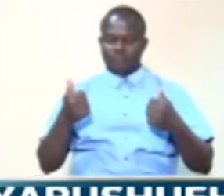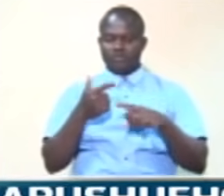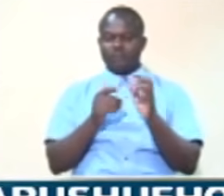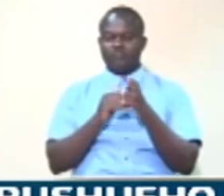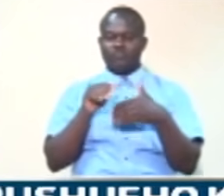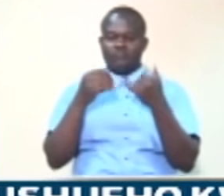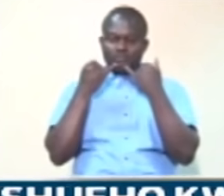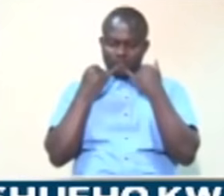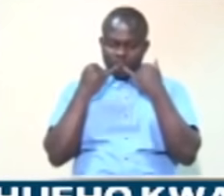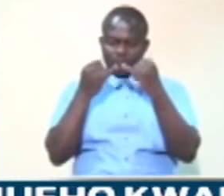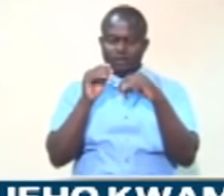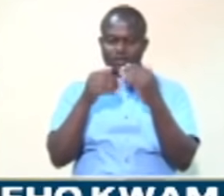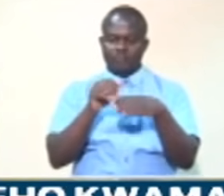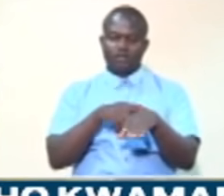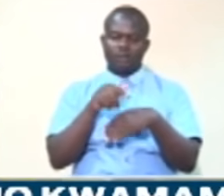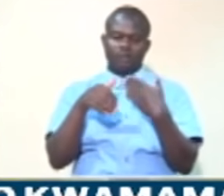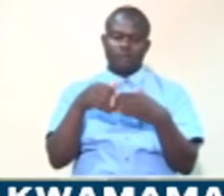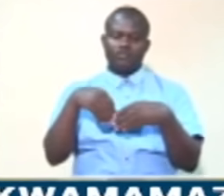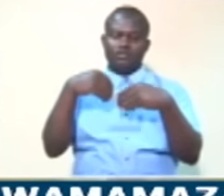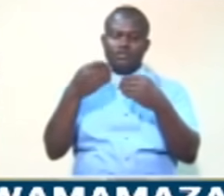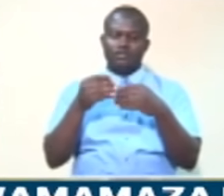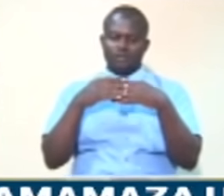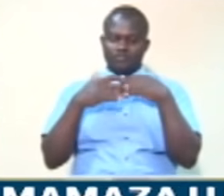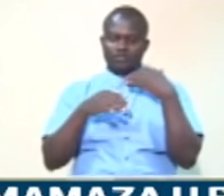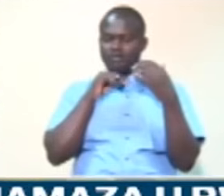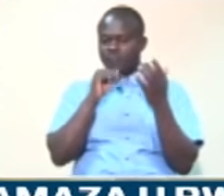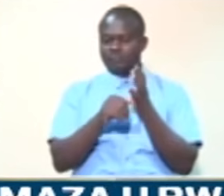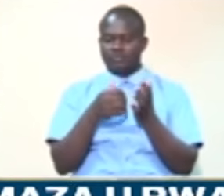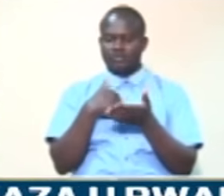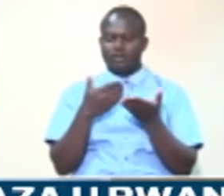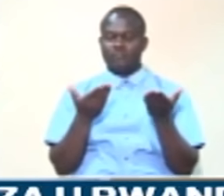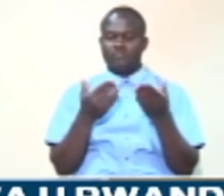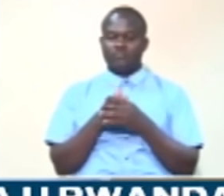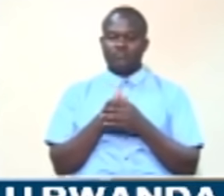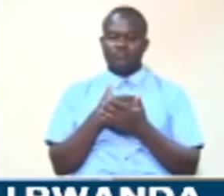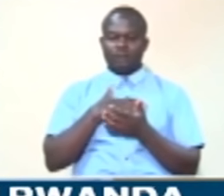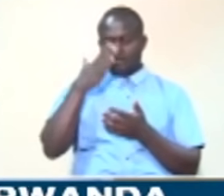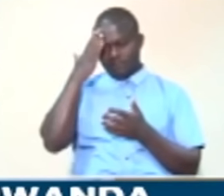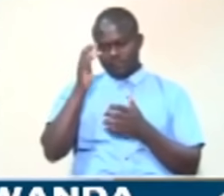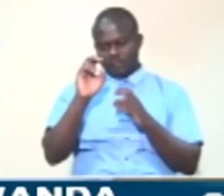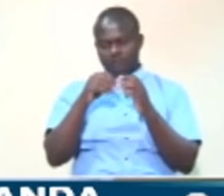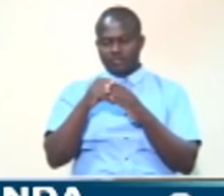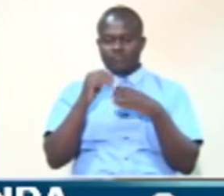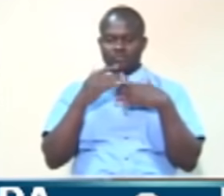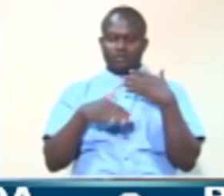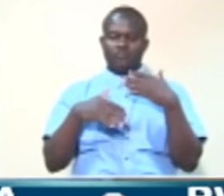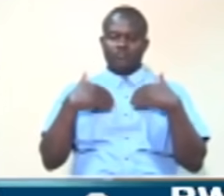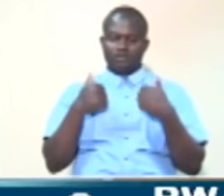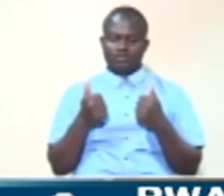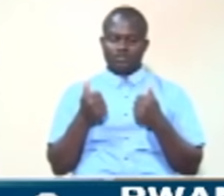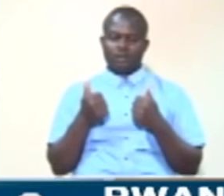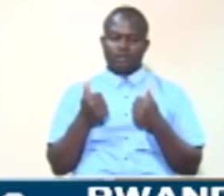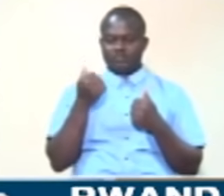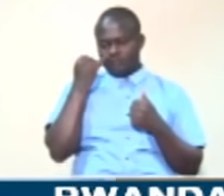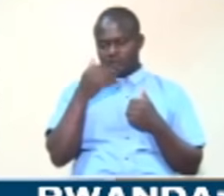ariko nabwira ko igihe cyose natanze amaraso nta kibazo nigeze ngira nzi neza ko amaraso ari ubuzima so